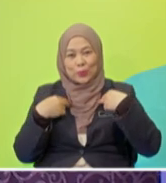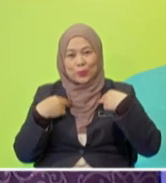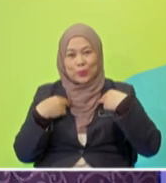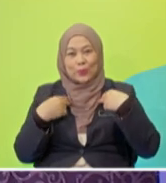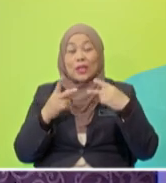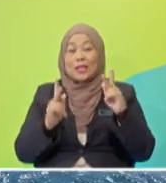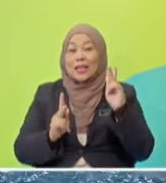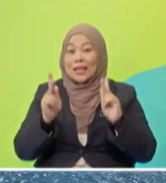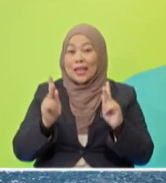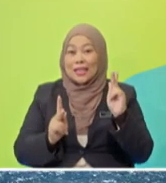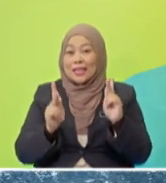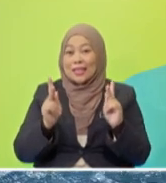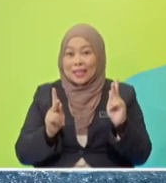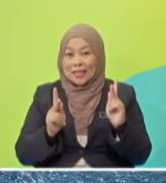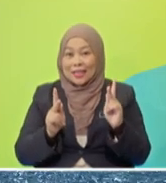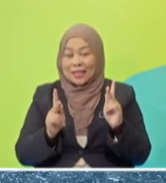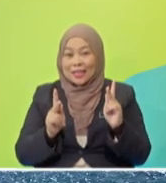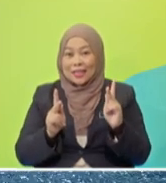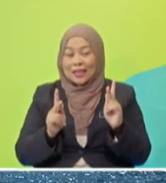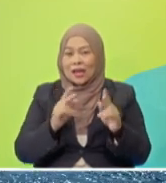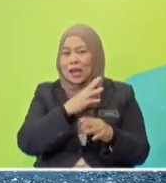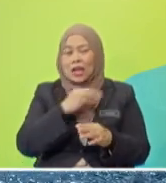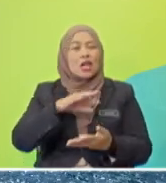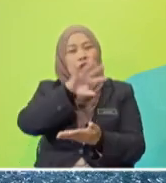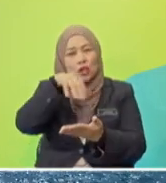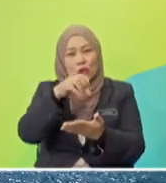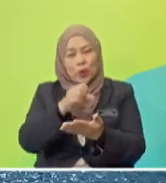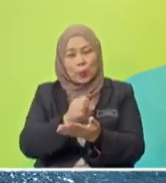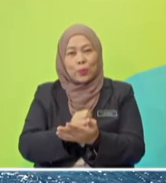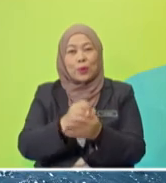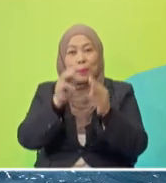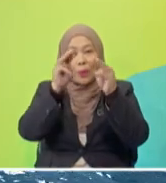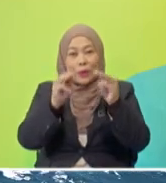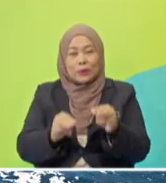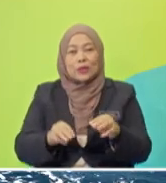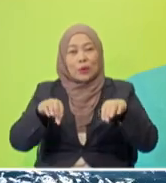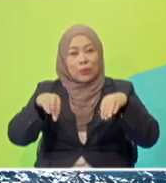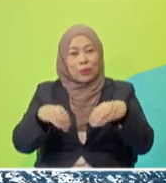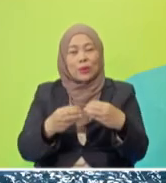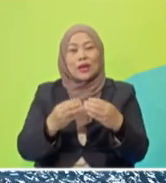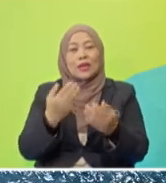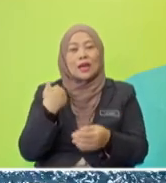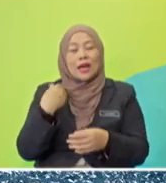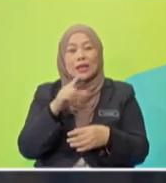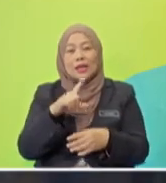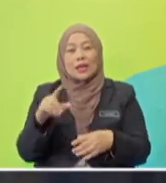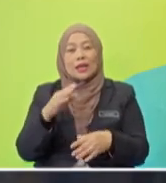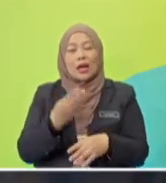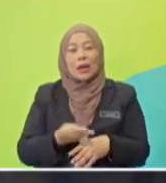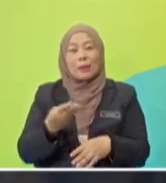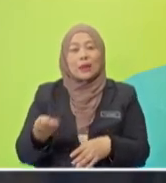kritem dan semua benda ciptaan manusia adalah benda bukan hidup maksudnya